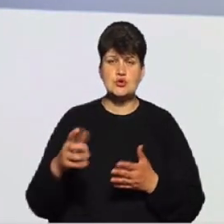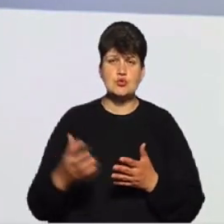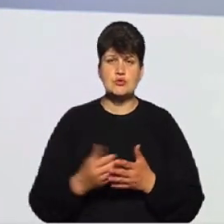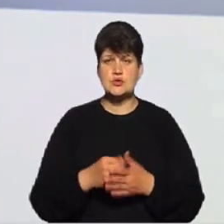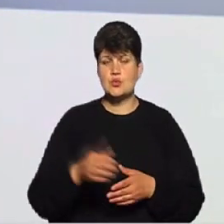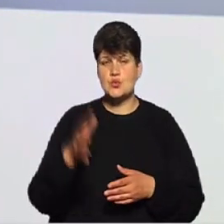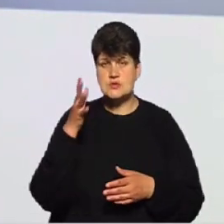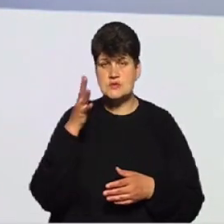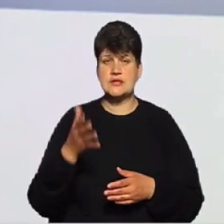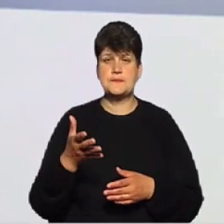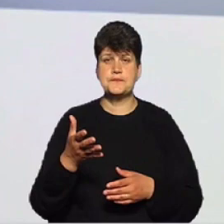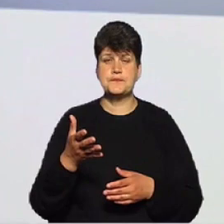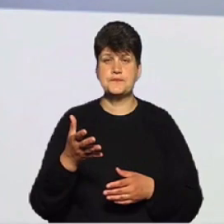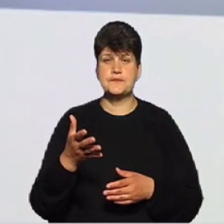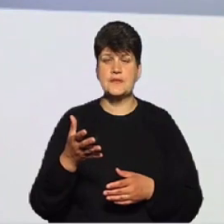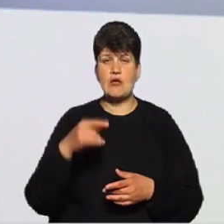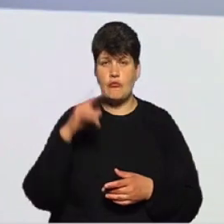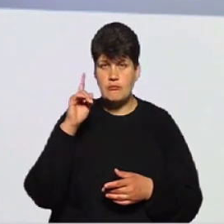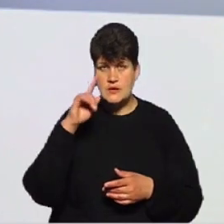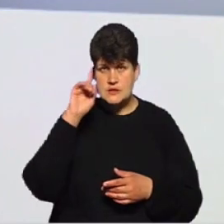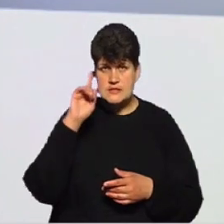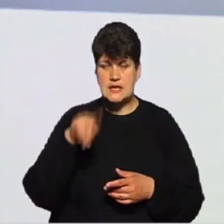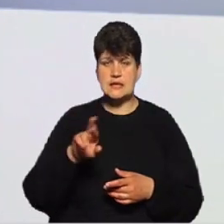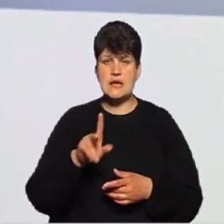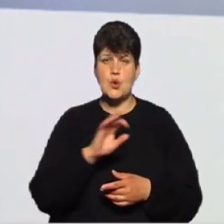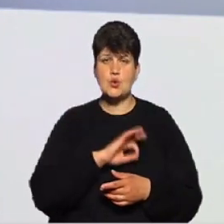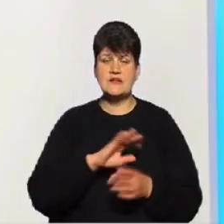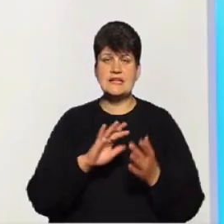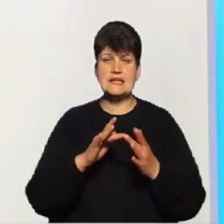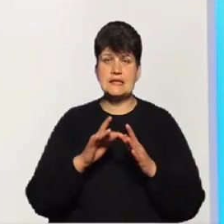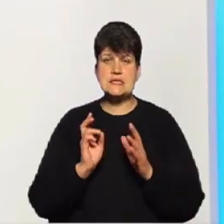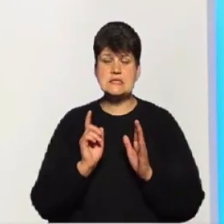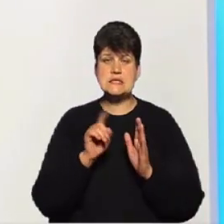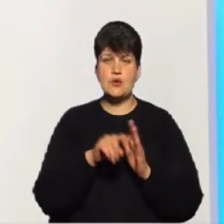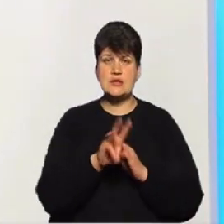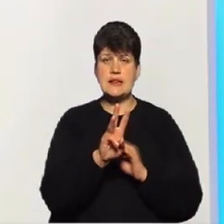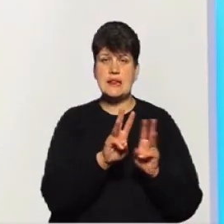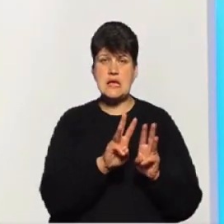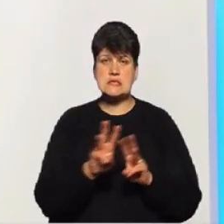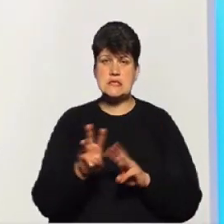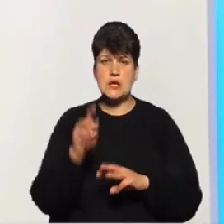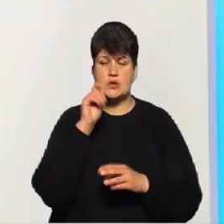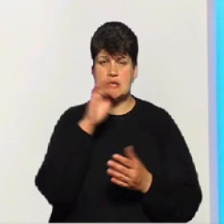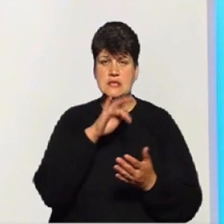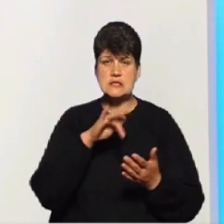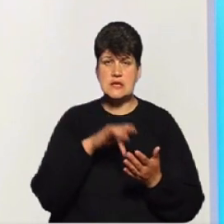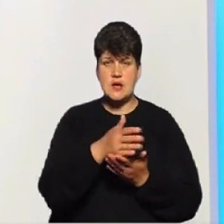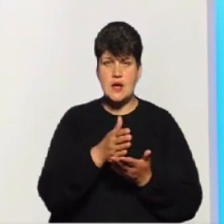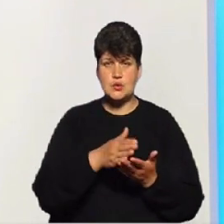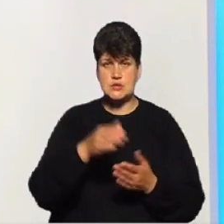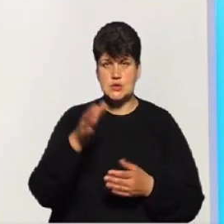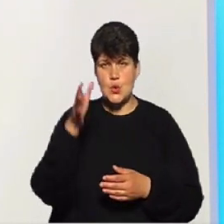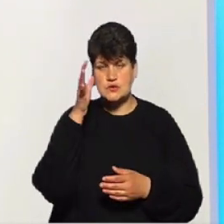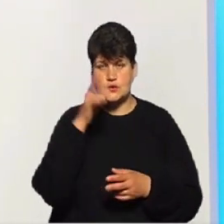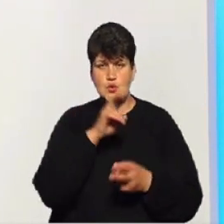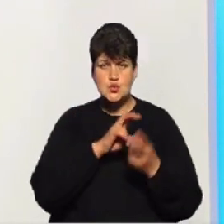тестування вміють і знають, як користуватися інтернетом, заходять на сайт Українського центру оцінювання якості освіти, шукають